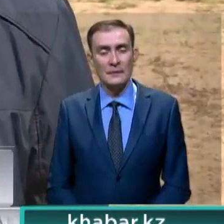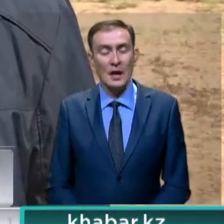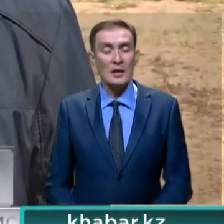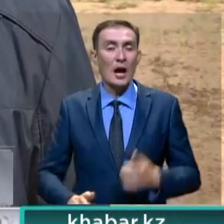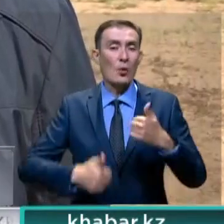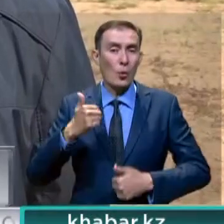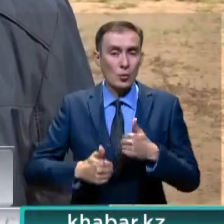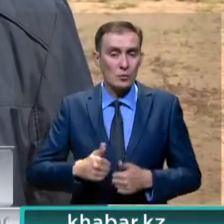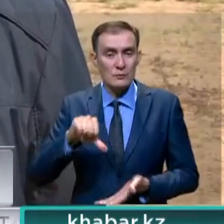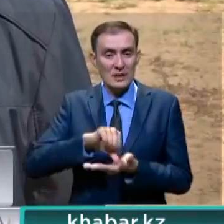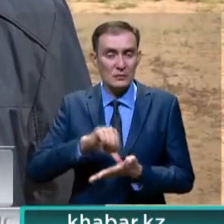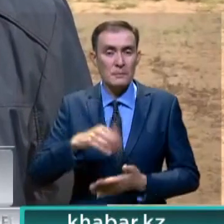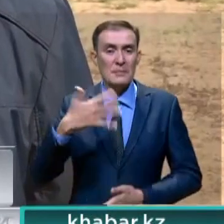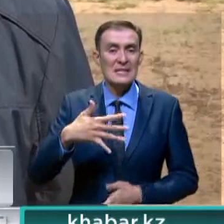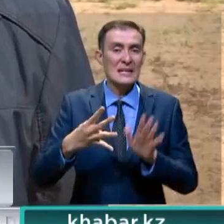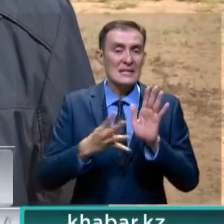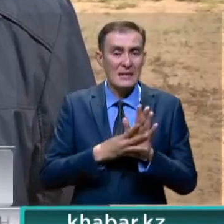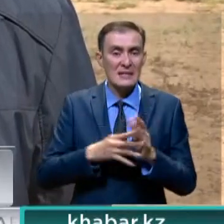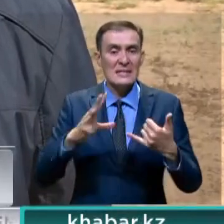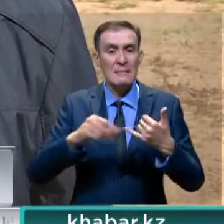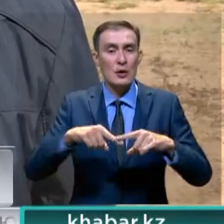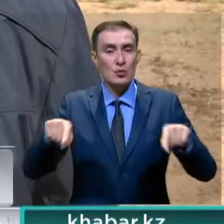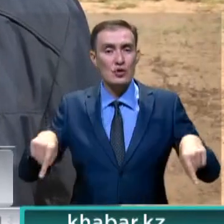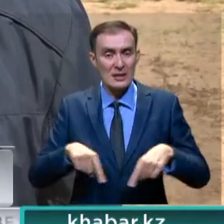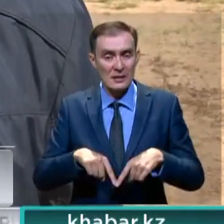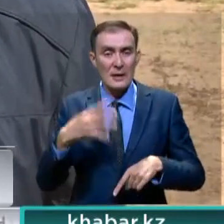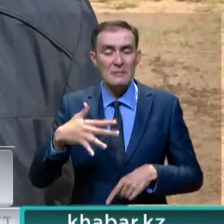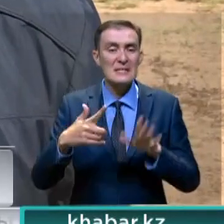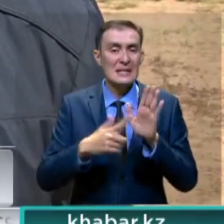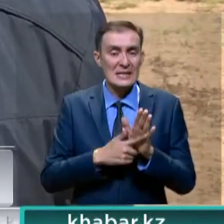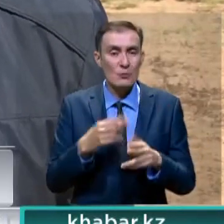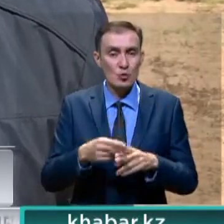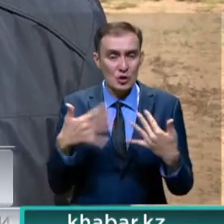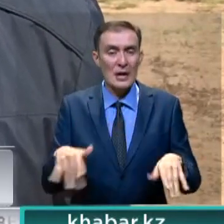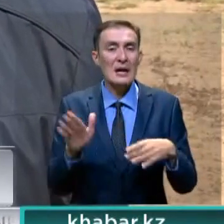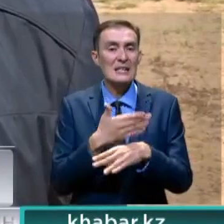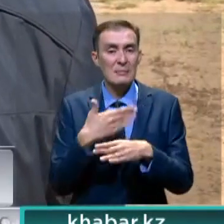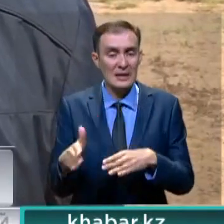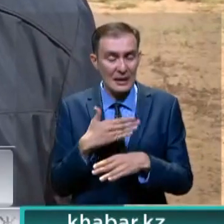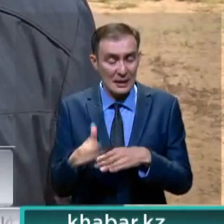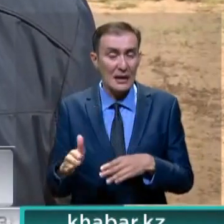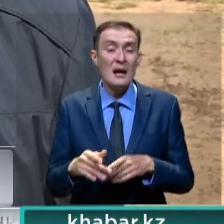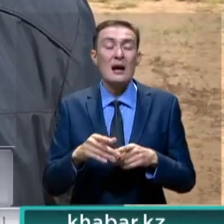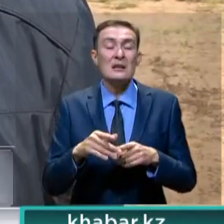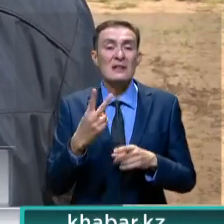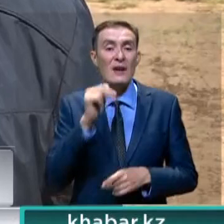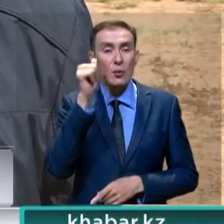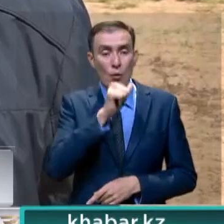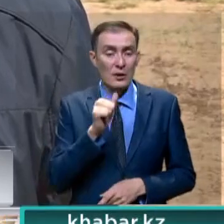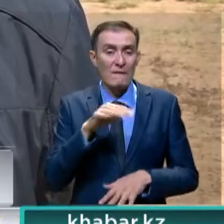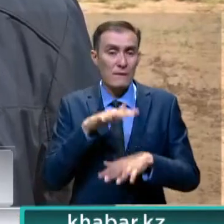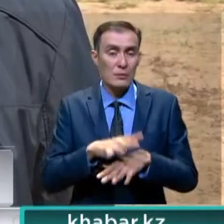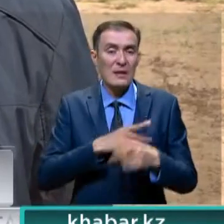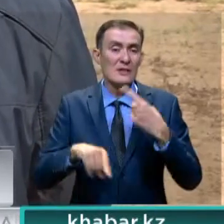На конкурс мы представили 59 участков земли. 57 из них уже распределены. За 2 года в фонд государства